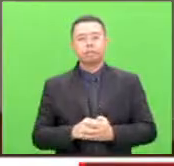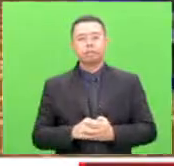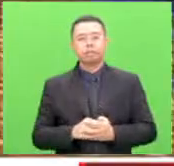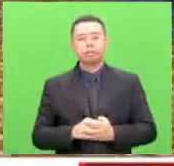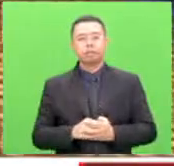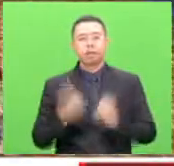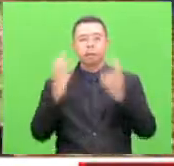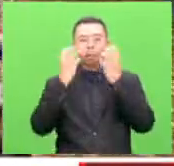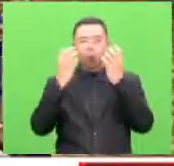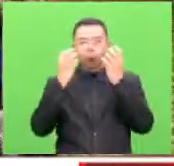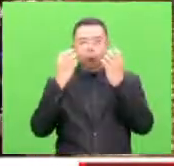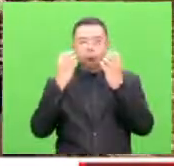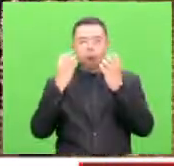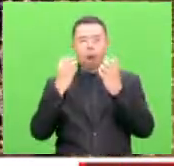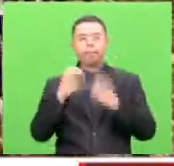Prabowo!